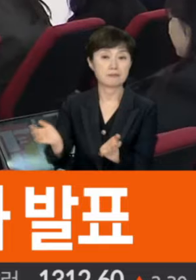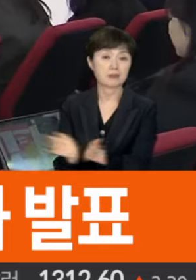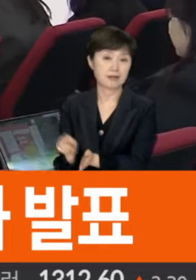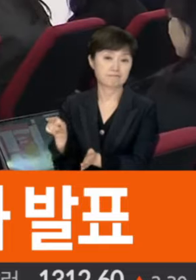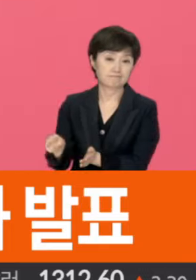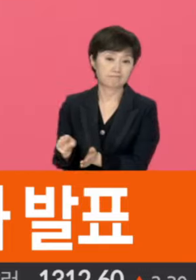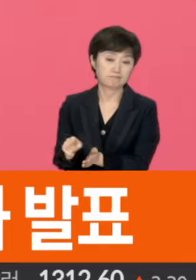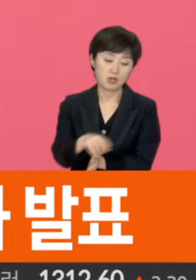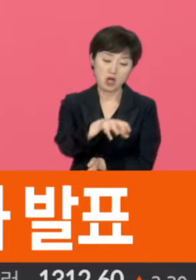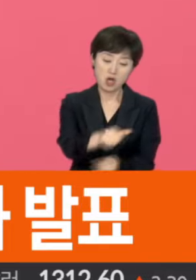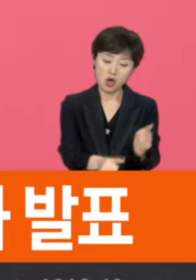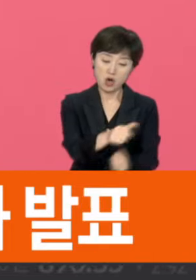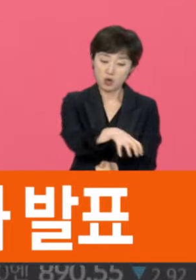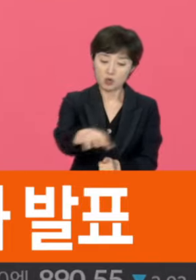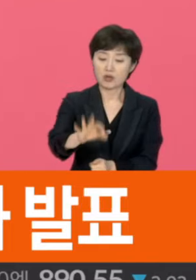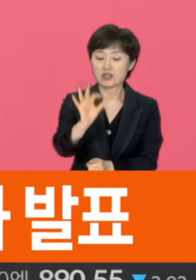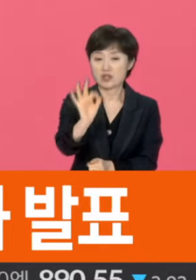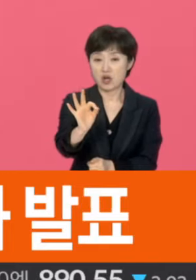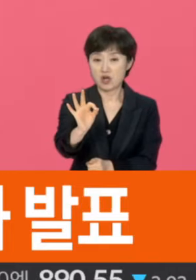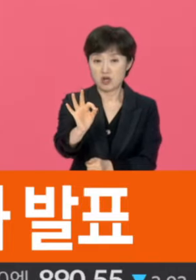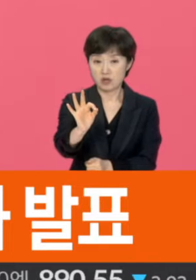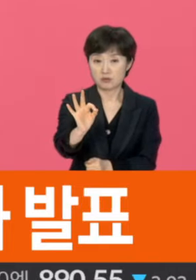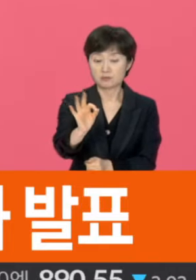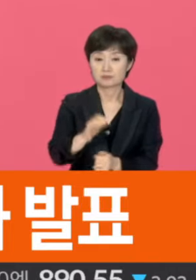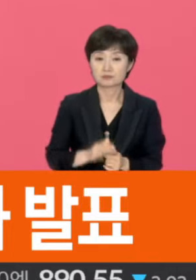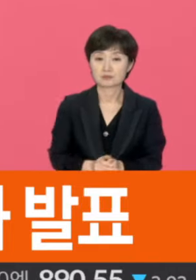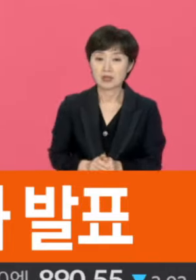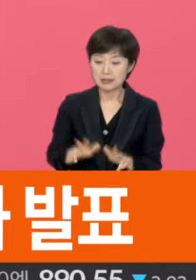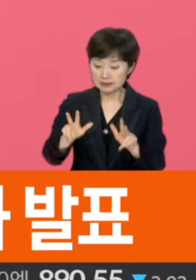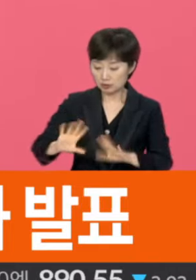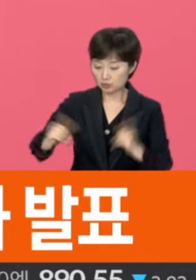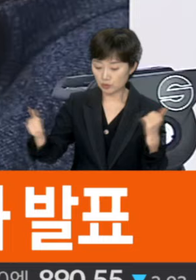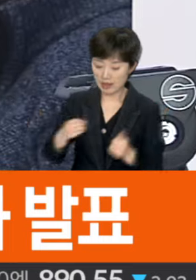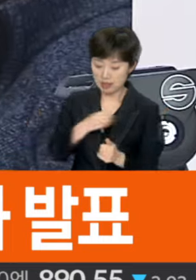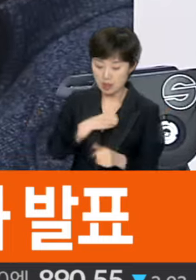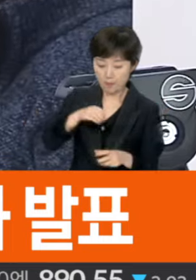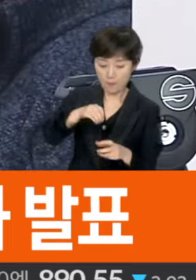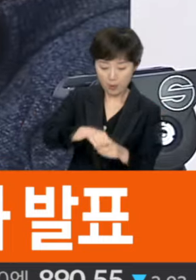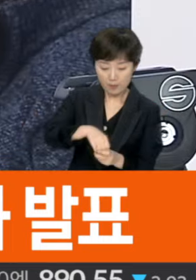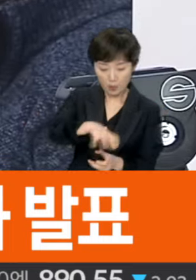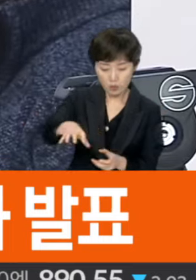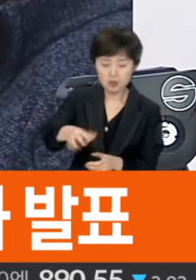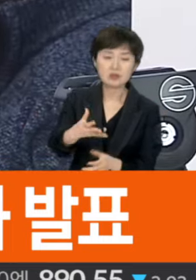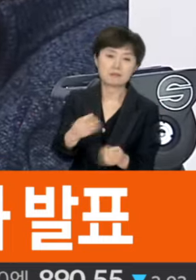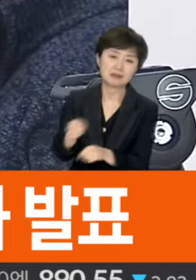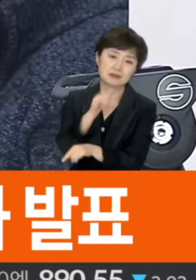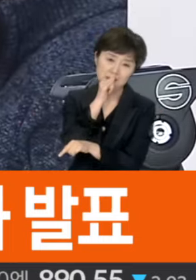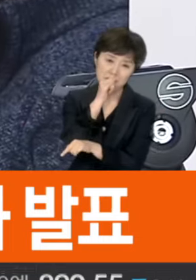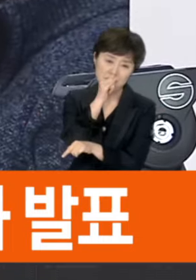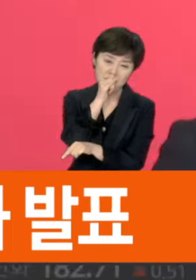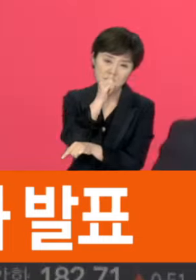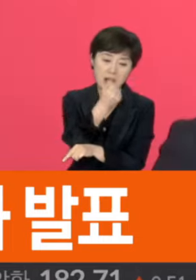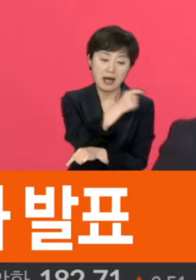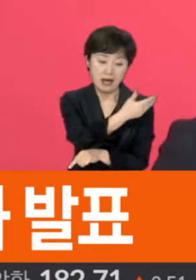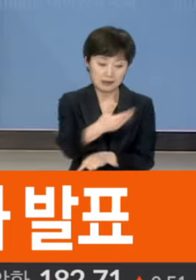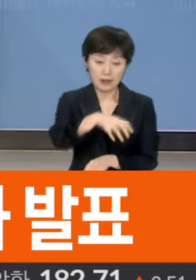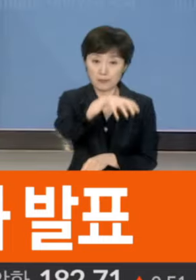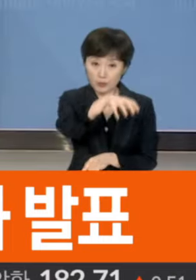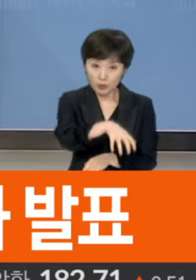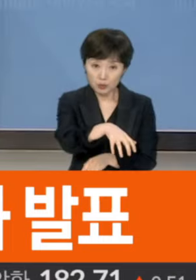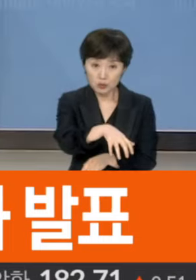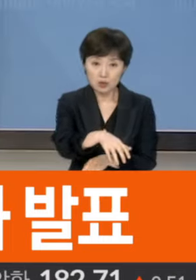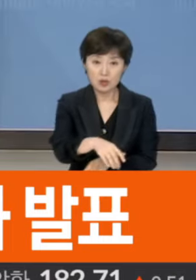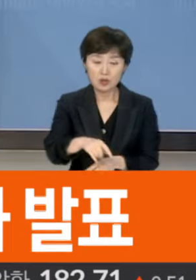국민의힘은 10군데 경선 결과가 발표될 전망인데 현역이 포함된 지역이 여럿 있습니다. 경기 하남 갑에